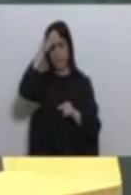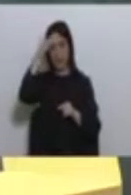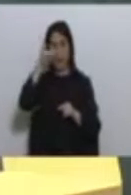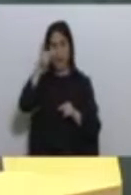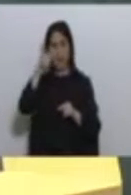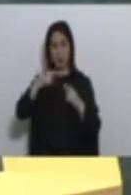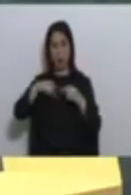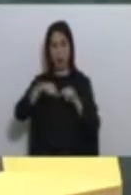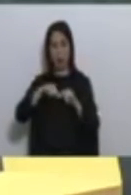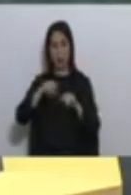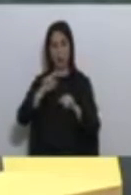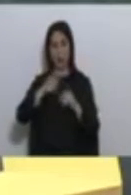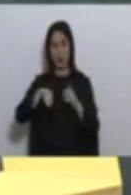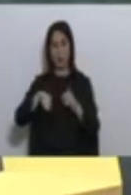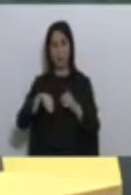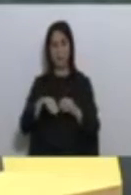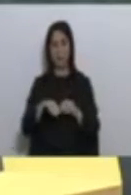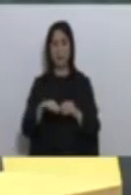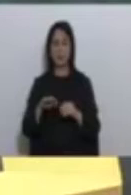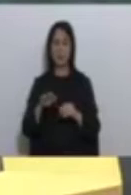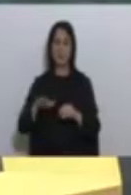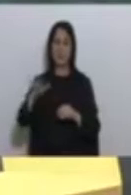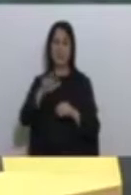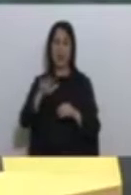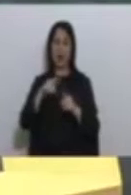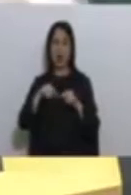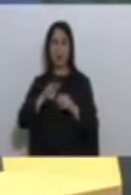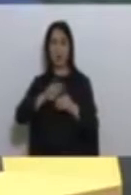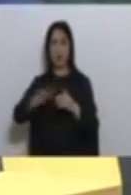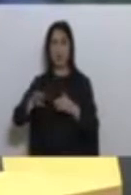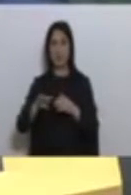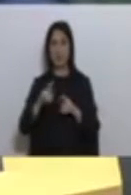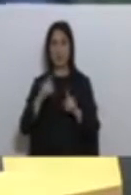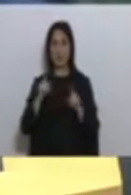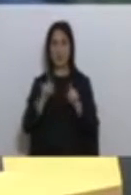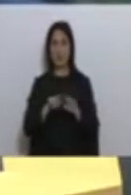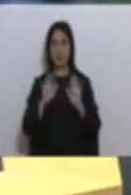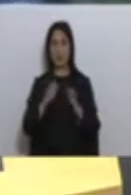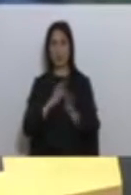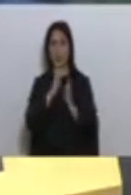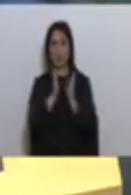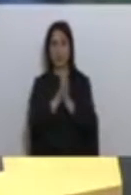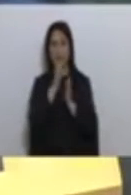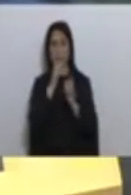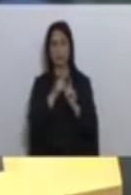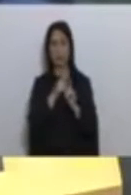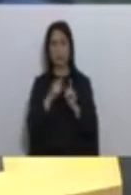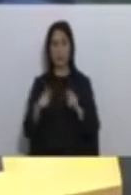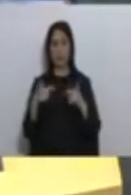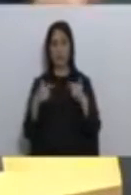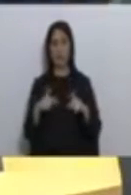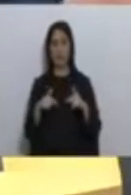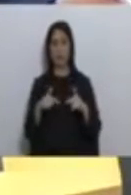კომიტეტის გარდა, საგარეო კომიტეტის გარდა, ისე მოხდა, რომ მთელი ამ პერიოდის განმავლობაში